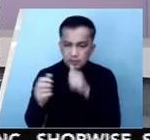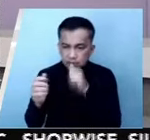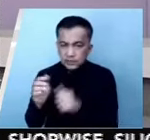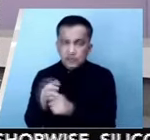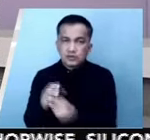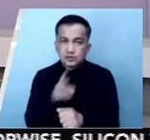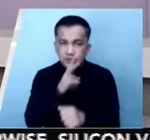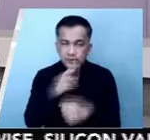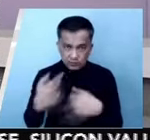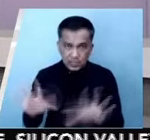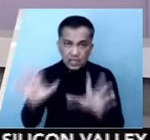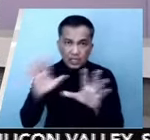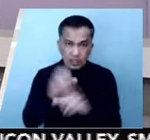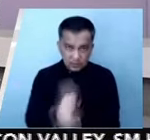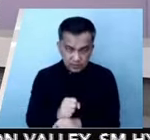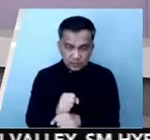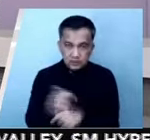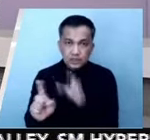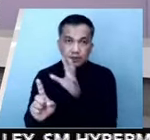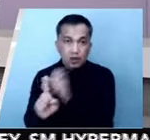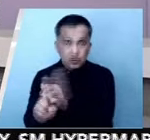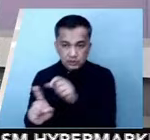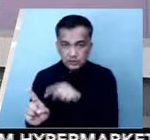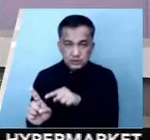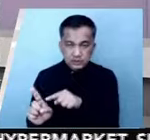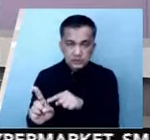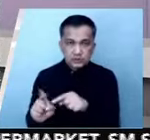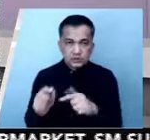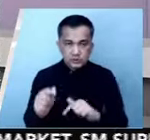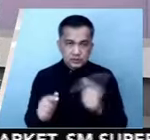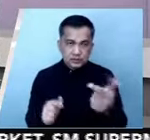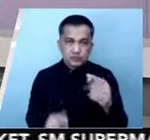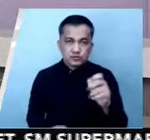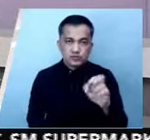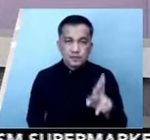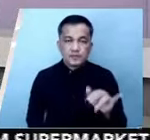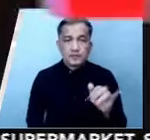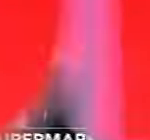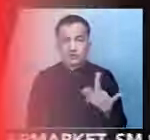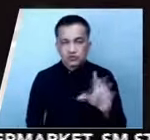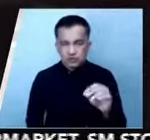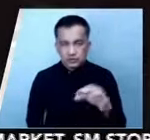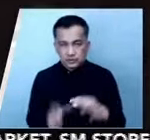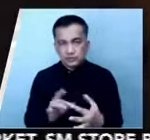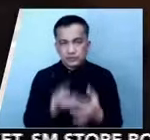natuldukan na ang pag-aresto sa kanya. Tinutukan ni Jomar Apresto, exclusive.